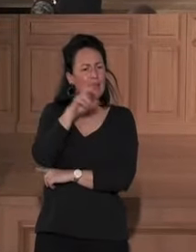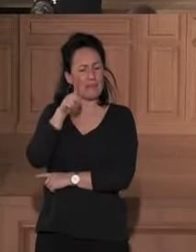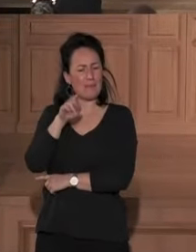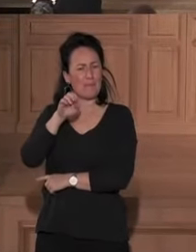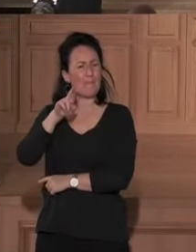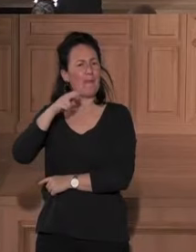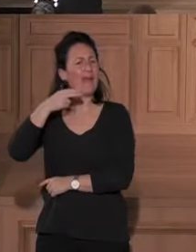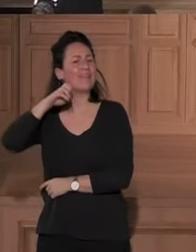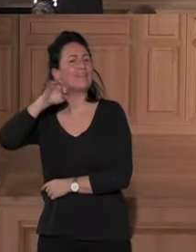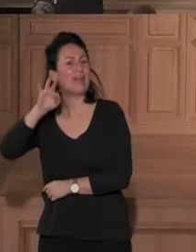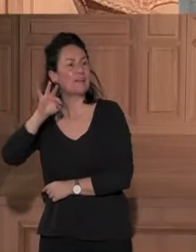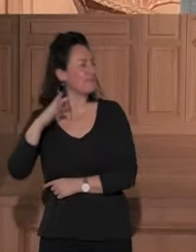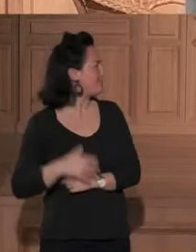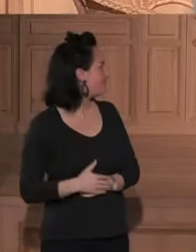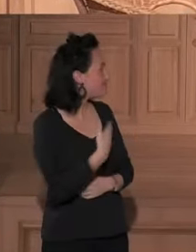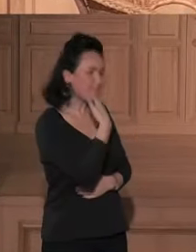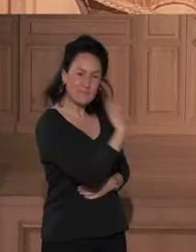Merci Emmanuel.